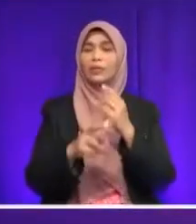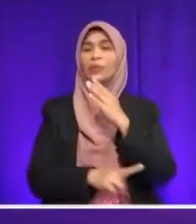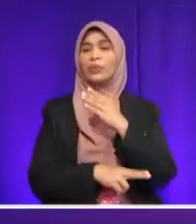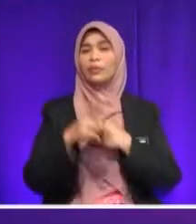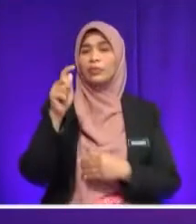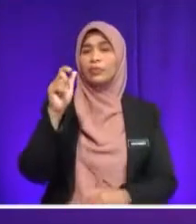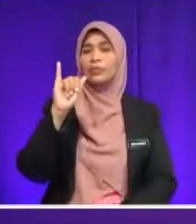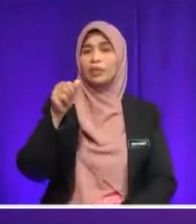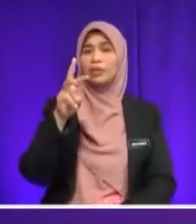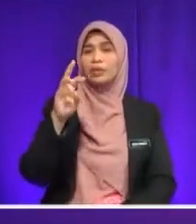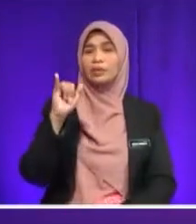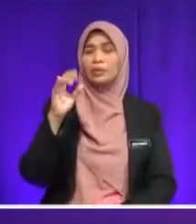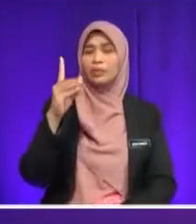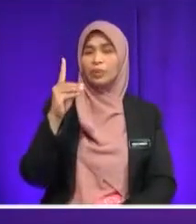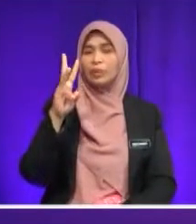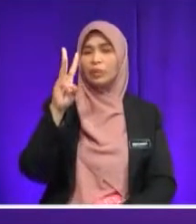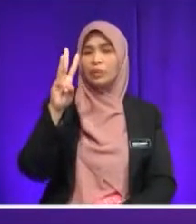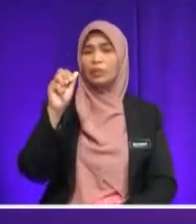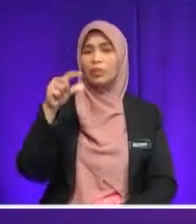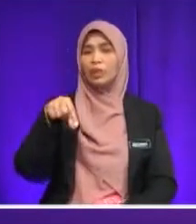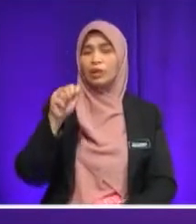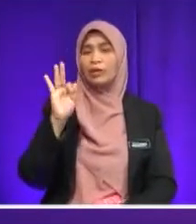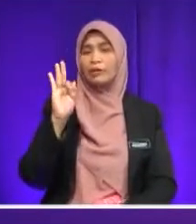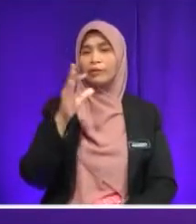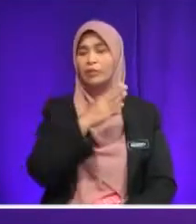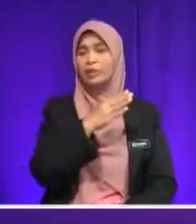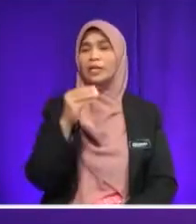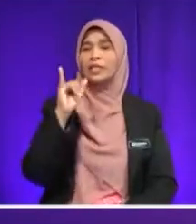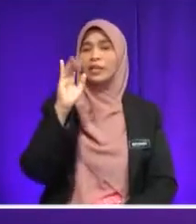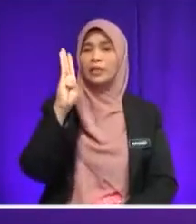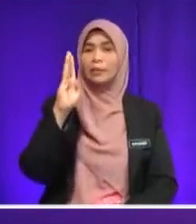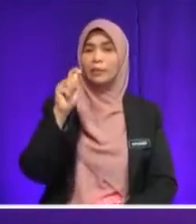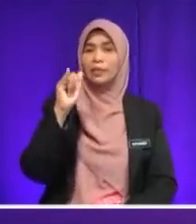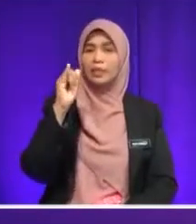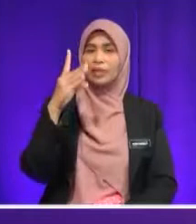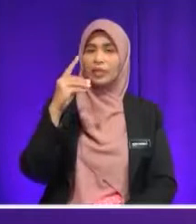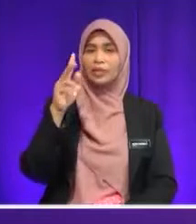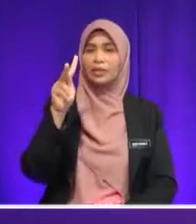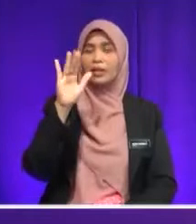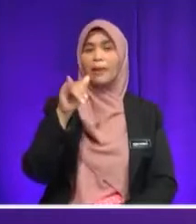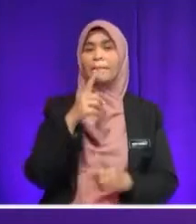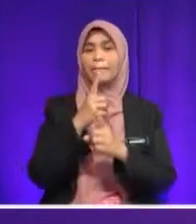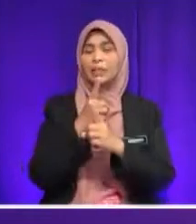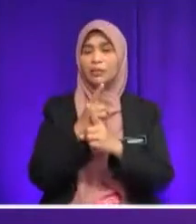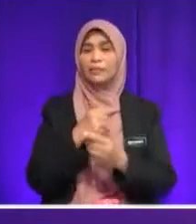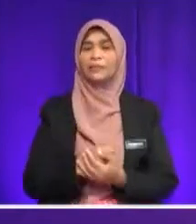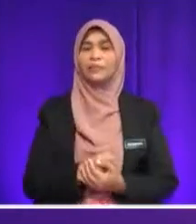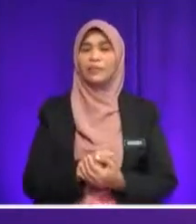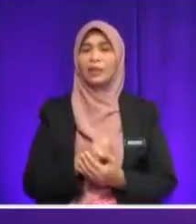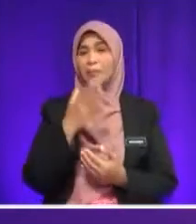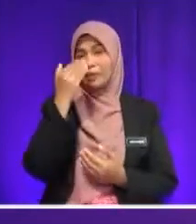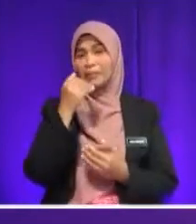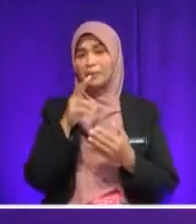wafdani tidak yang betul dan nya terkait Mengapa alasan anda membaca dengan cara sedemikian